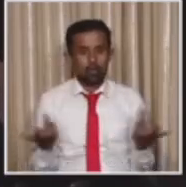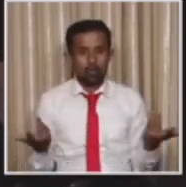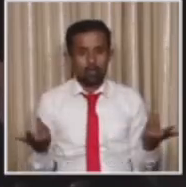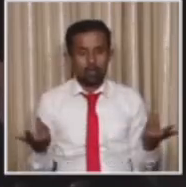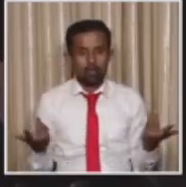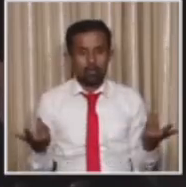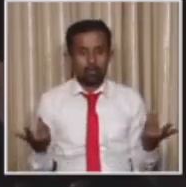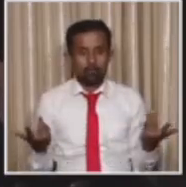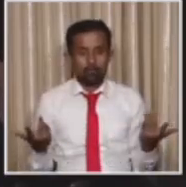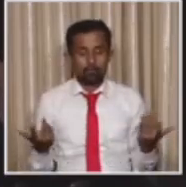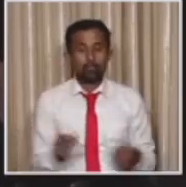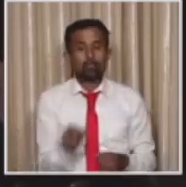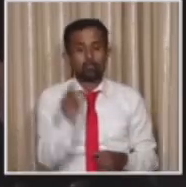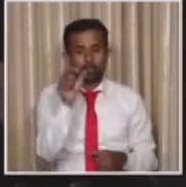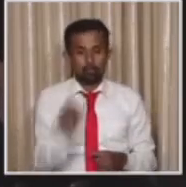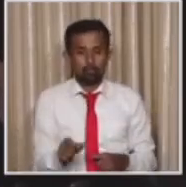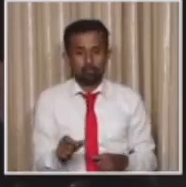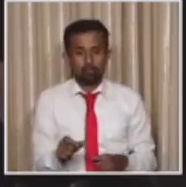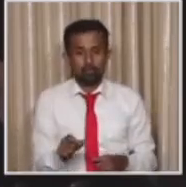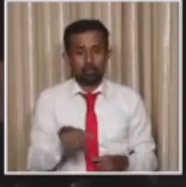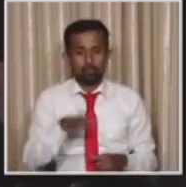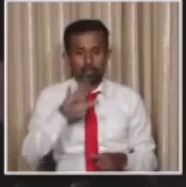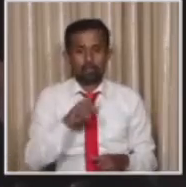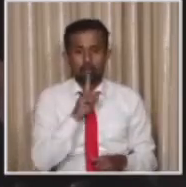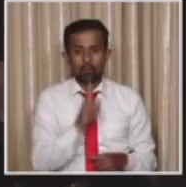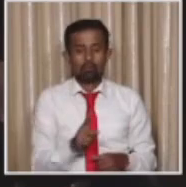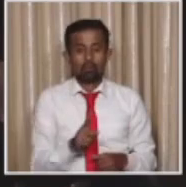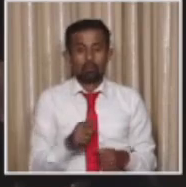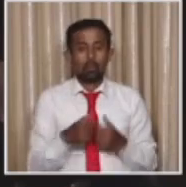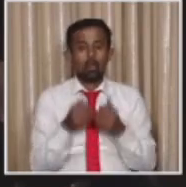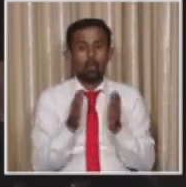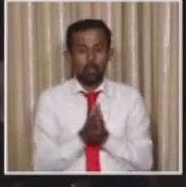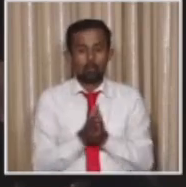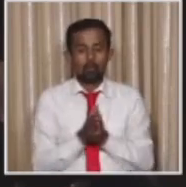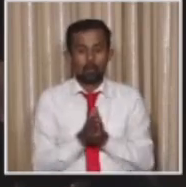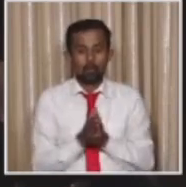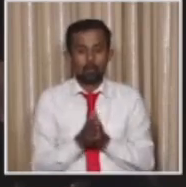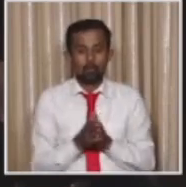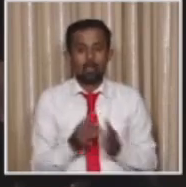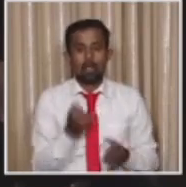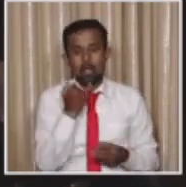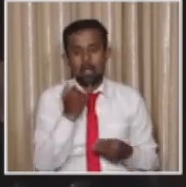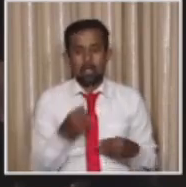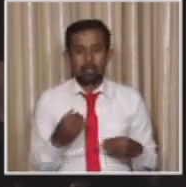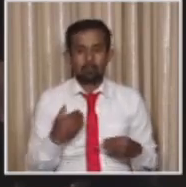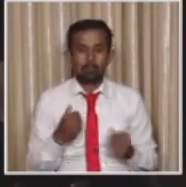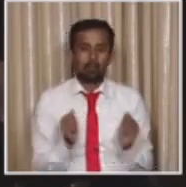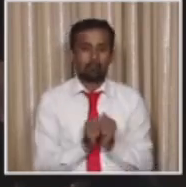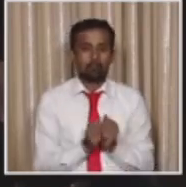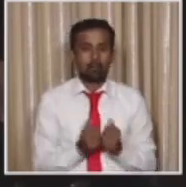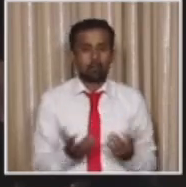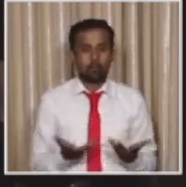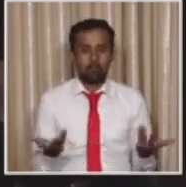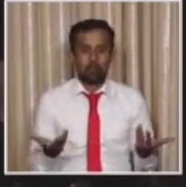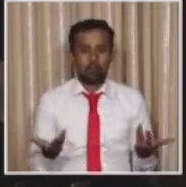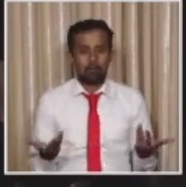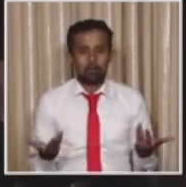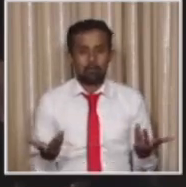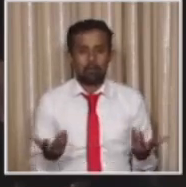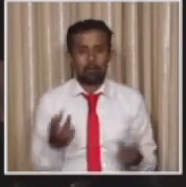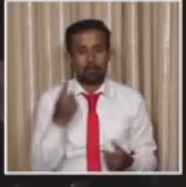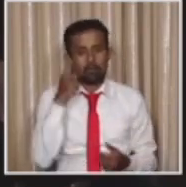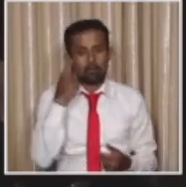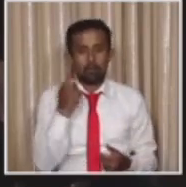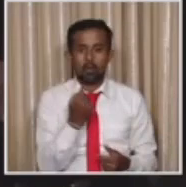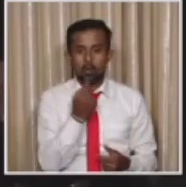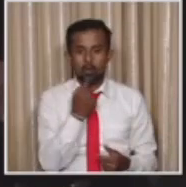අපි එතුමා අද ඇවිල්ලා කිව්වේ නැහැ. එතුමායි අපි ඔක්කොම කතා කරලා තමයි කිව්වෝ. ඉතින් ලේසි මගේ වැඩේ කරගන්න බැරි වුණාම මම වැඩේ දන්නේ නැතුව